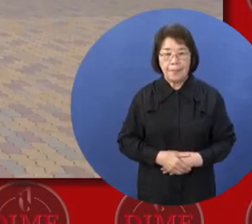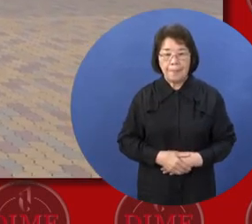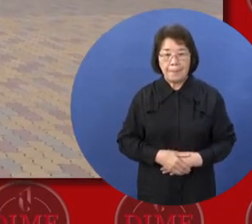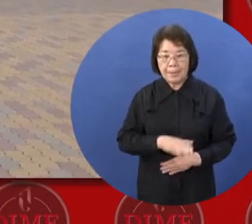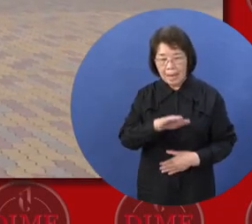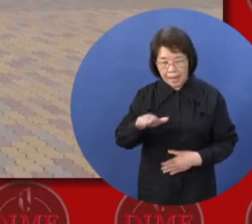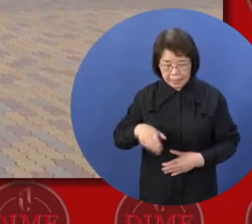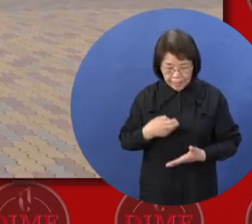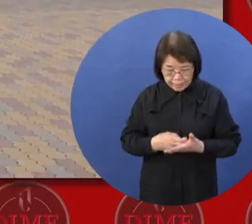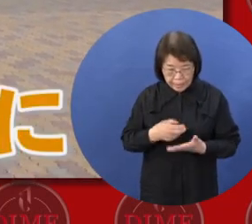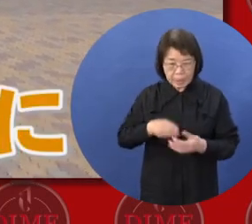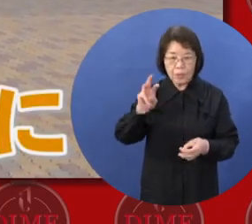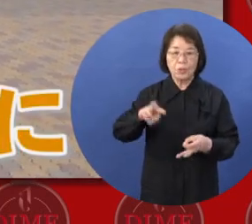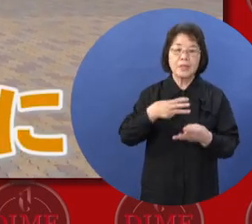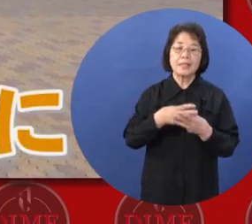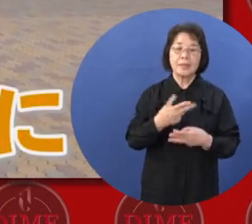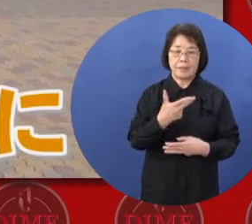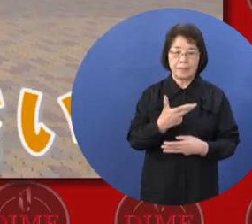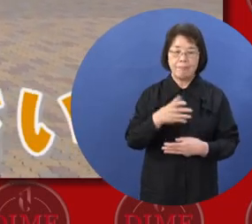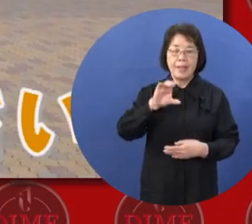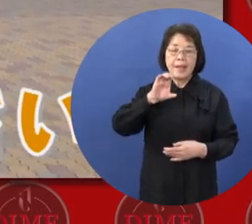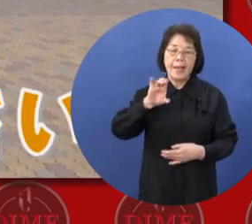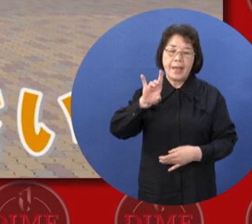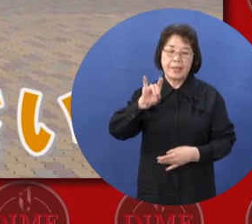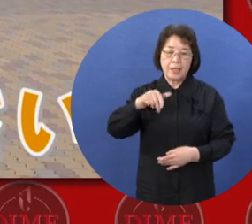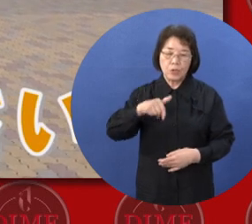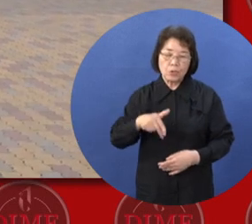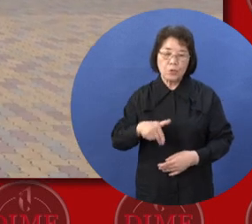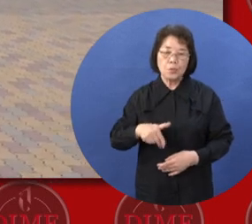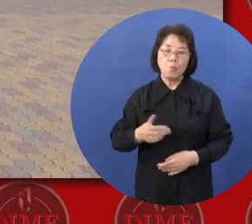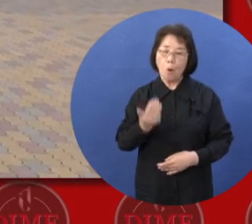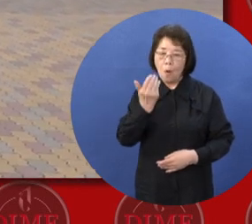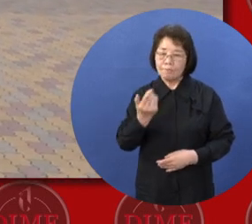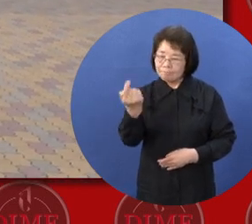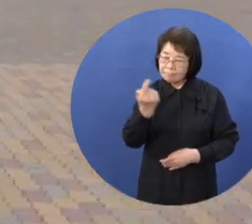ぜひ吹田市に、そしてエキスポシティに遊びに来てください。